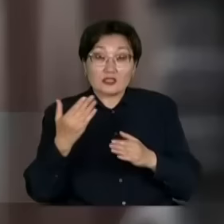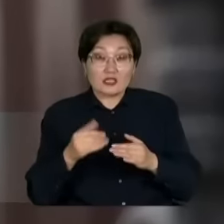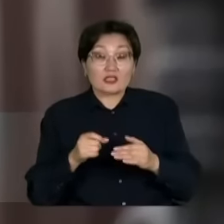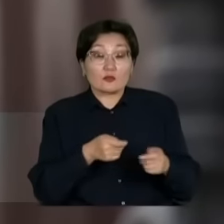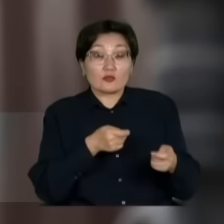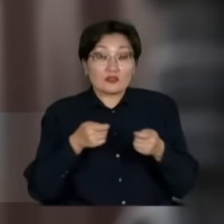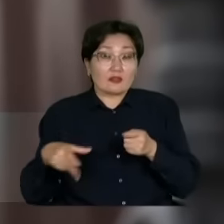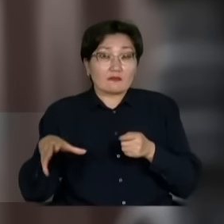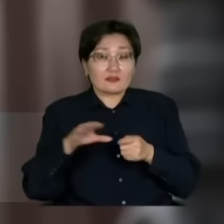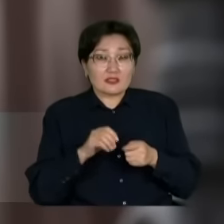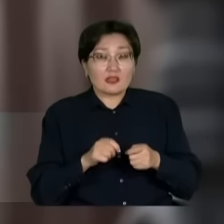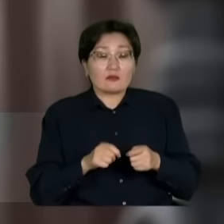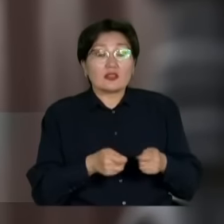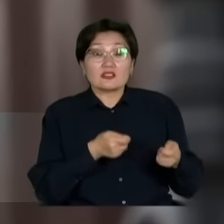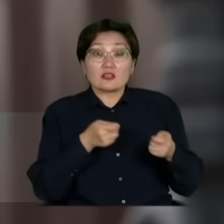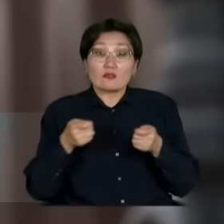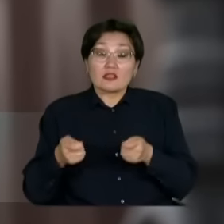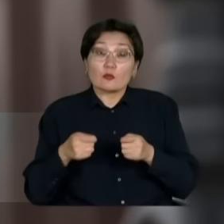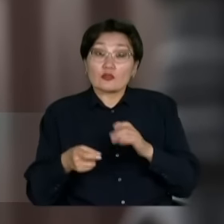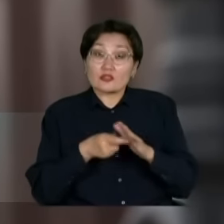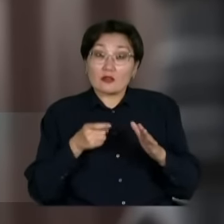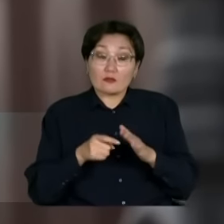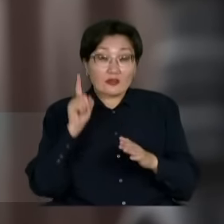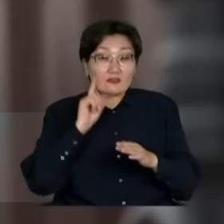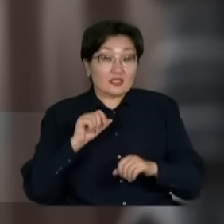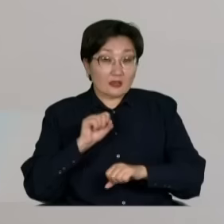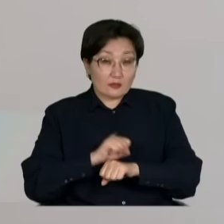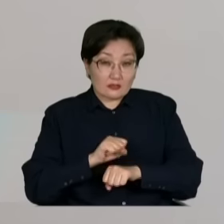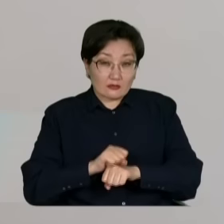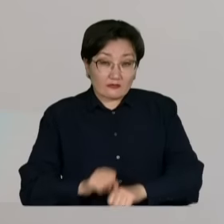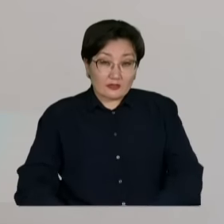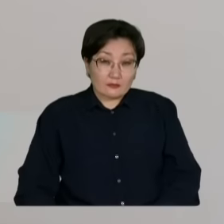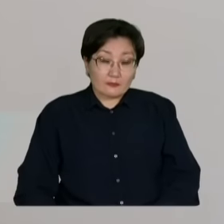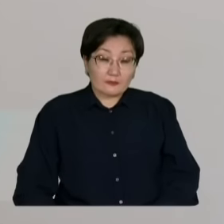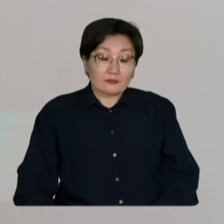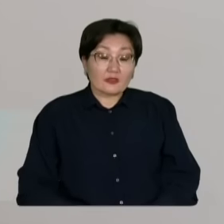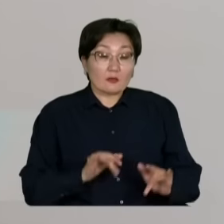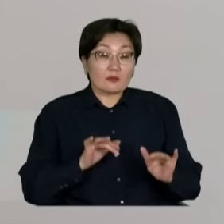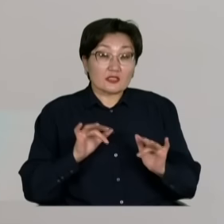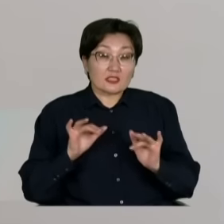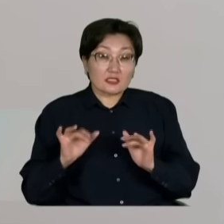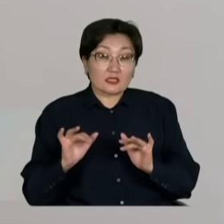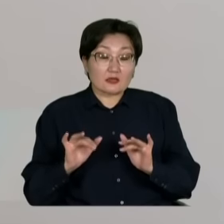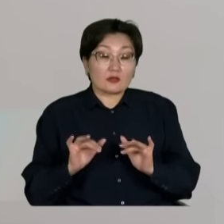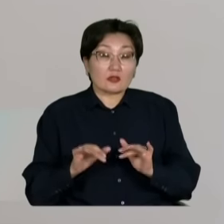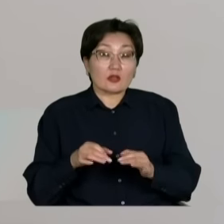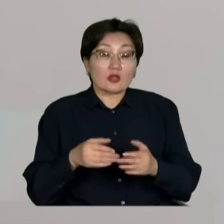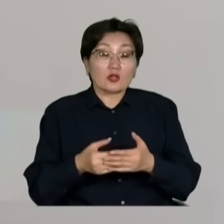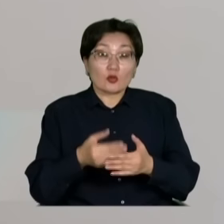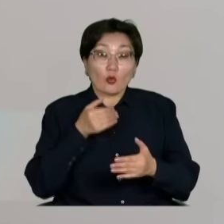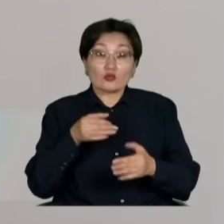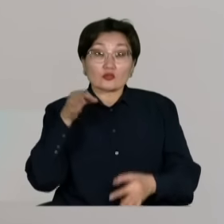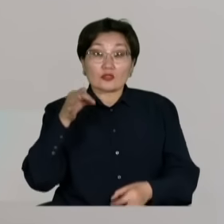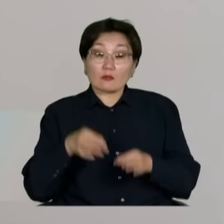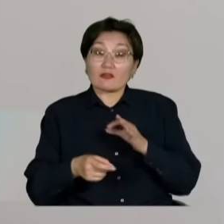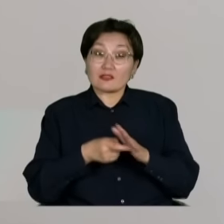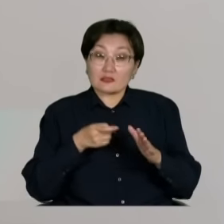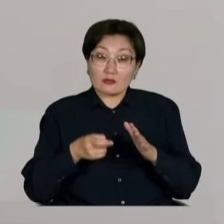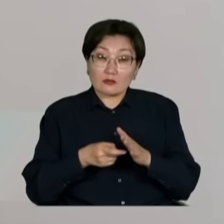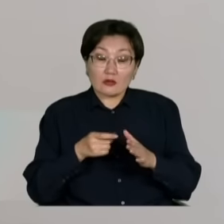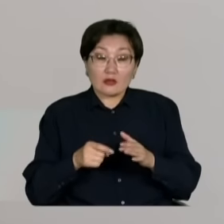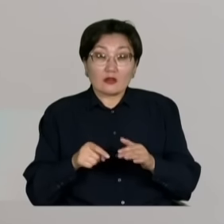задержала все поставки поэтому расследование временно приостановили процесс досудебного расследования